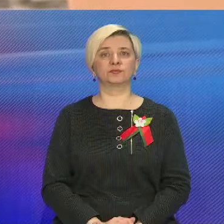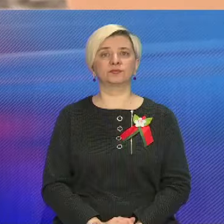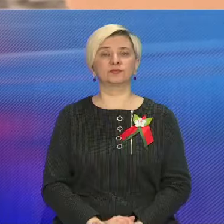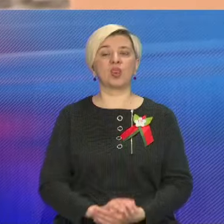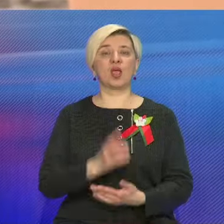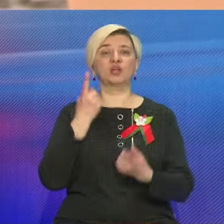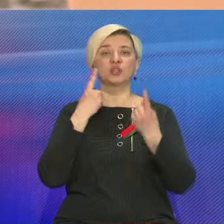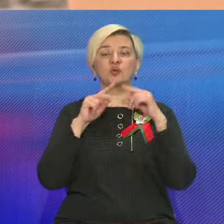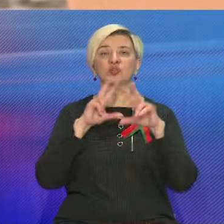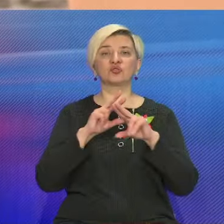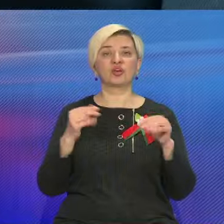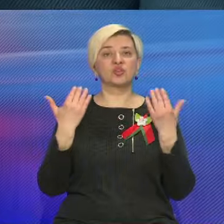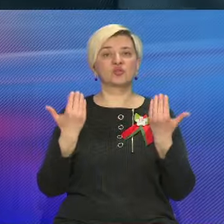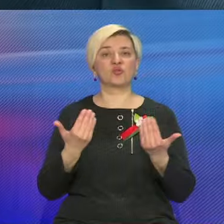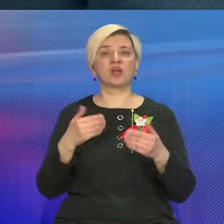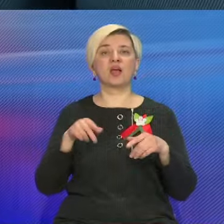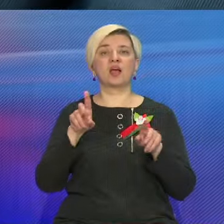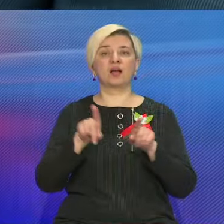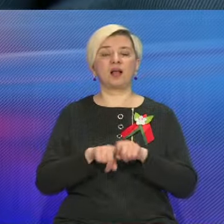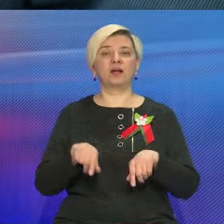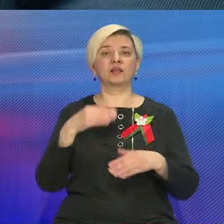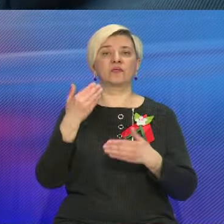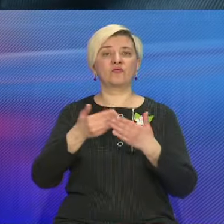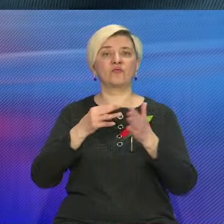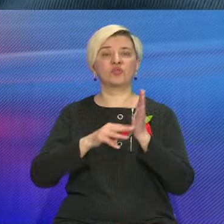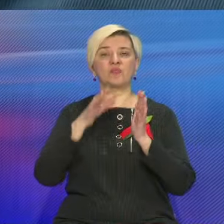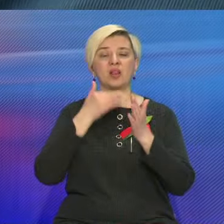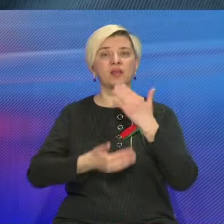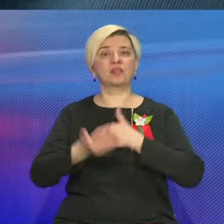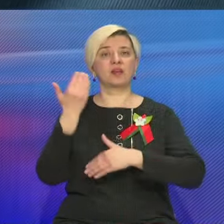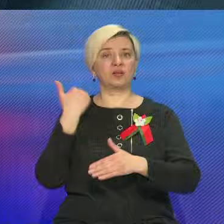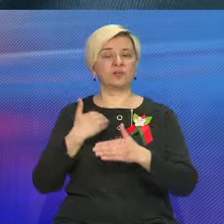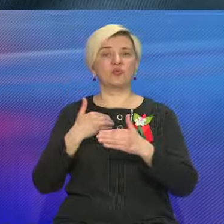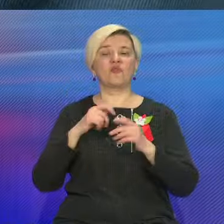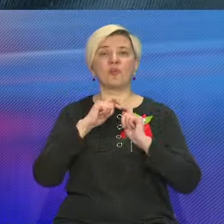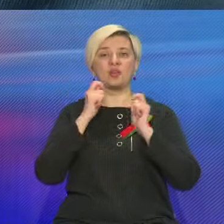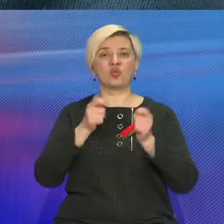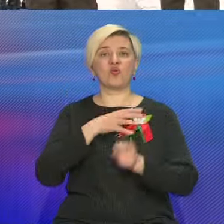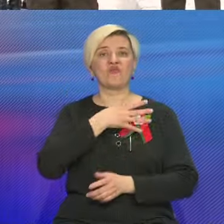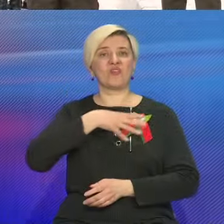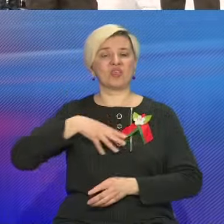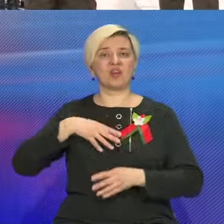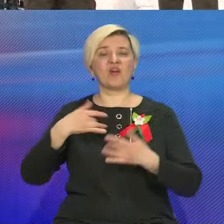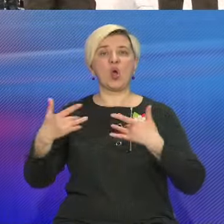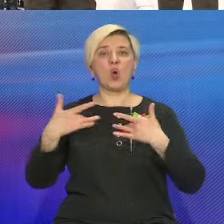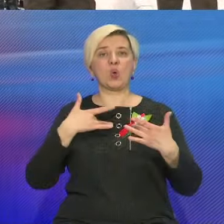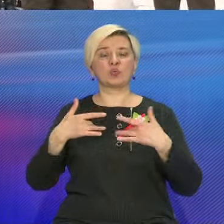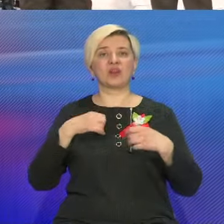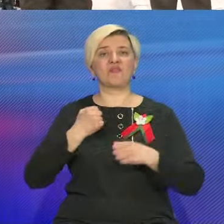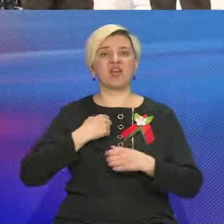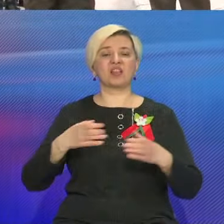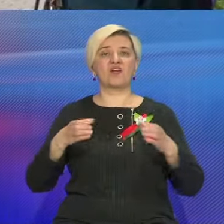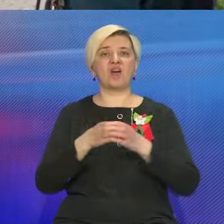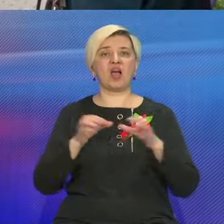Сльози щастя сьогодні, як і амаль 80 годов тому. У подарунок ветерану – концерт воєнного оркестра і юбілейний медаль.